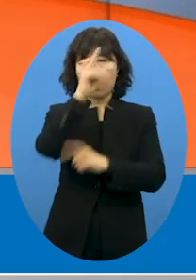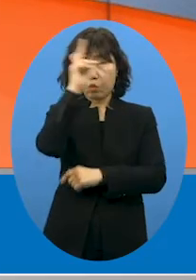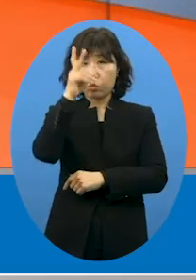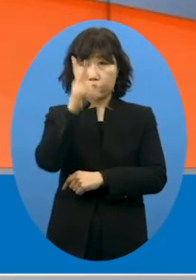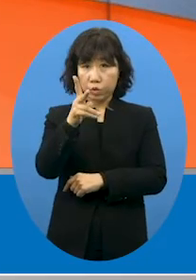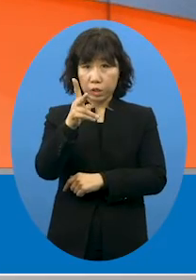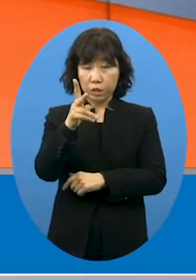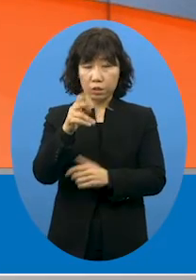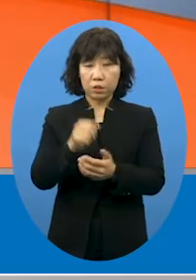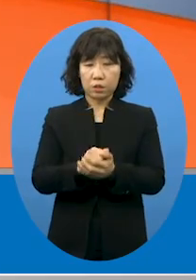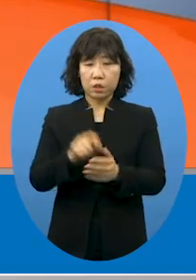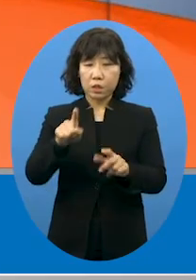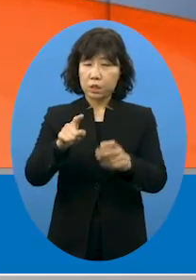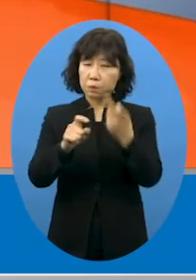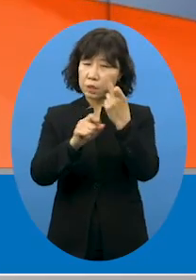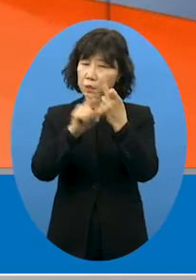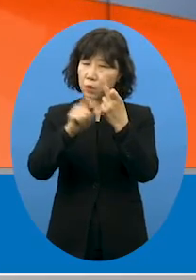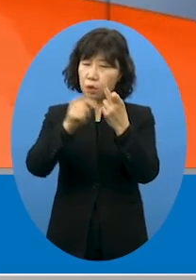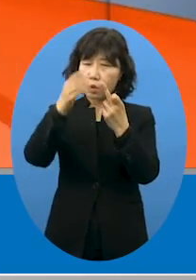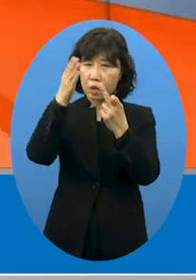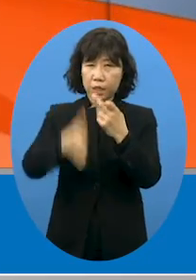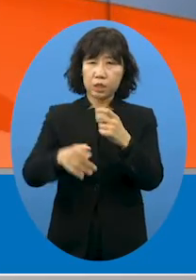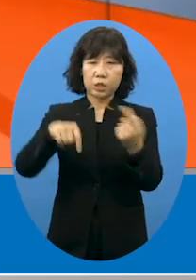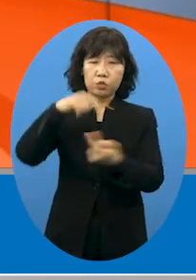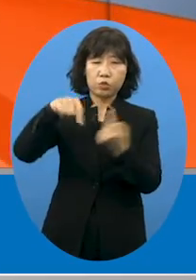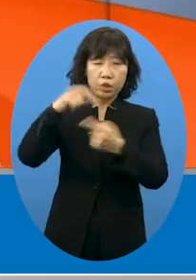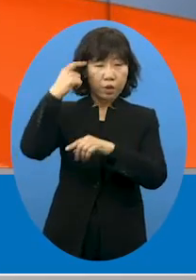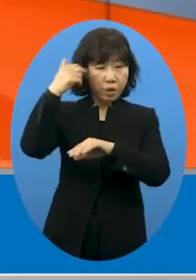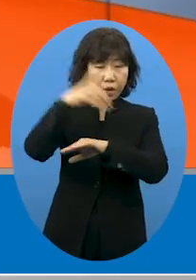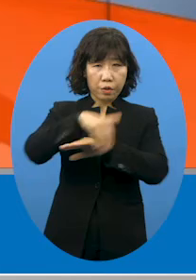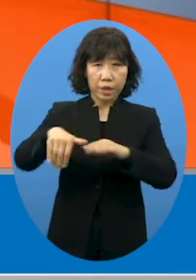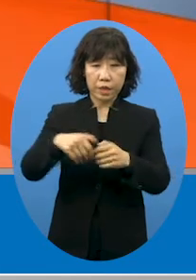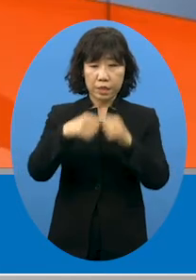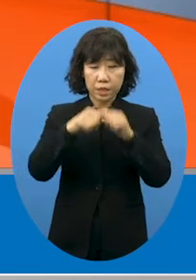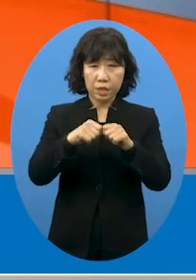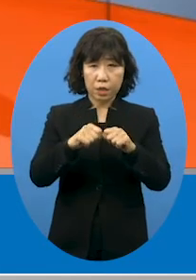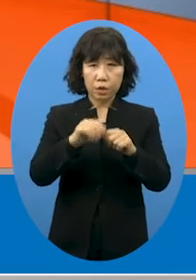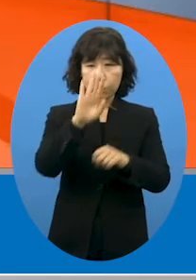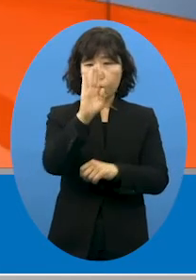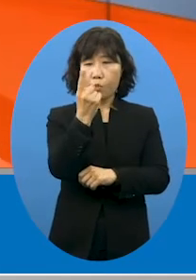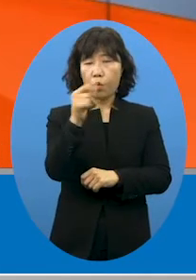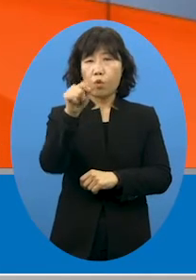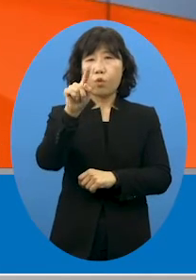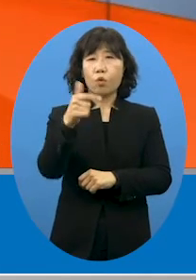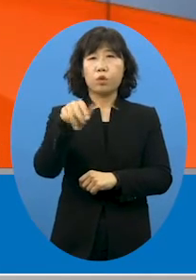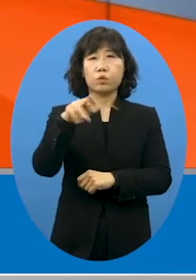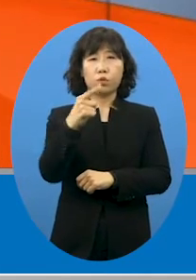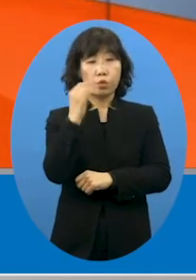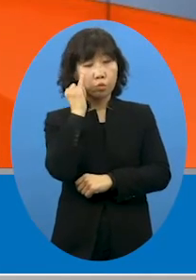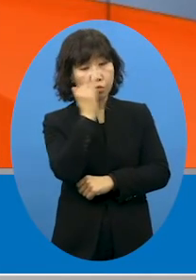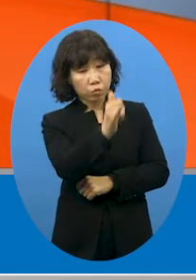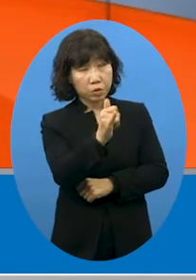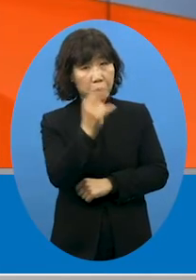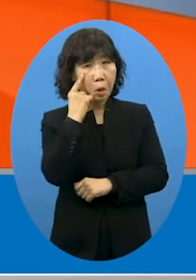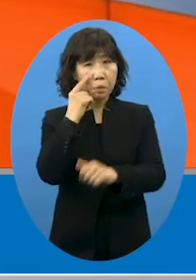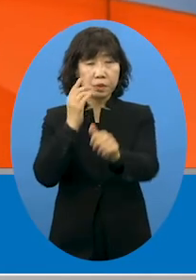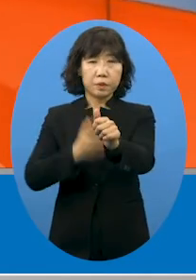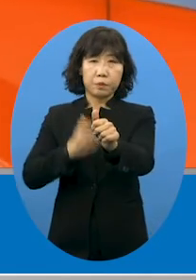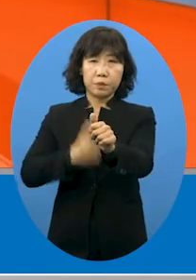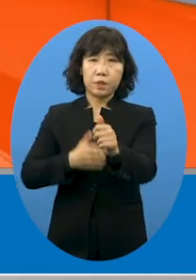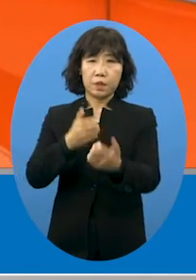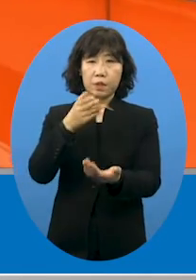예비 만 교실은 오는 12월까지 운영될 예정인데요 자세한 사항은 동대문구 보건소 로 문의하시기